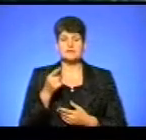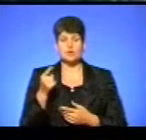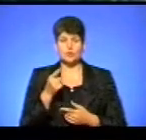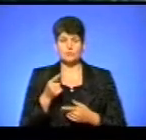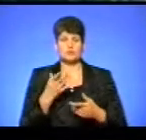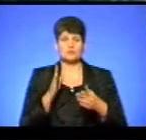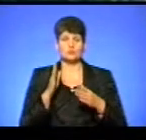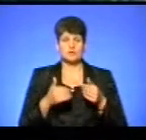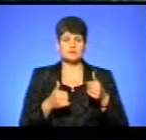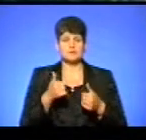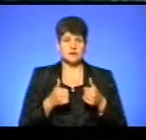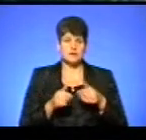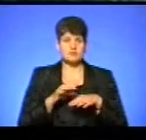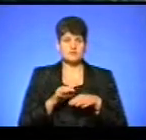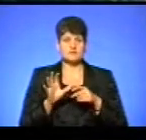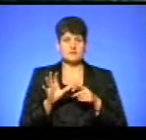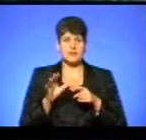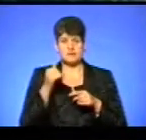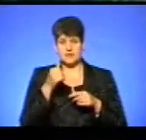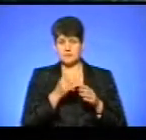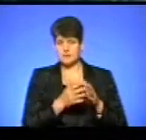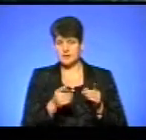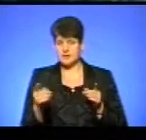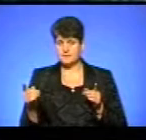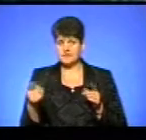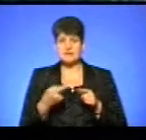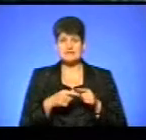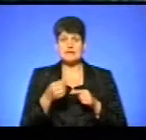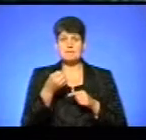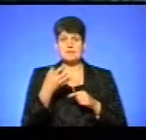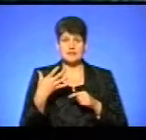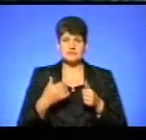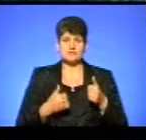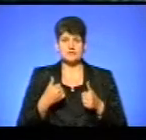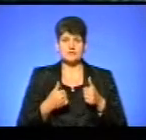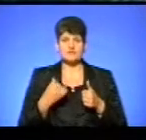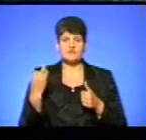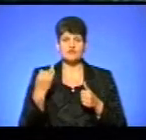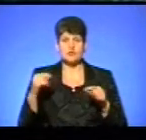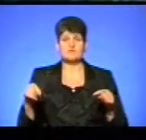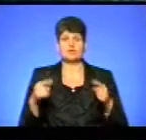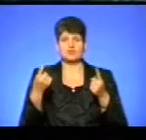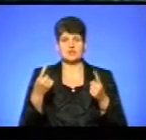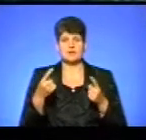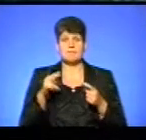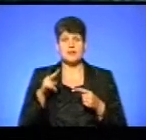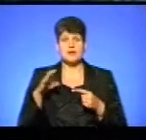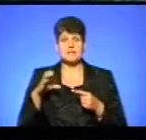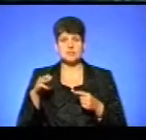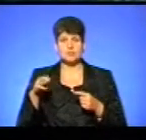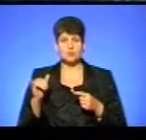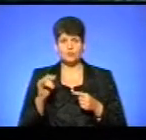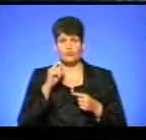спартакіада проводиться вже 5-й рік поспіль. Це 15-та краєва спартакіада від історії відродження пласту в Україні. Вона